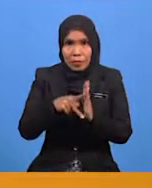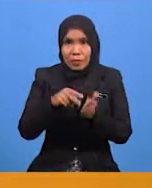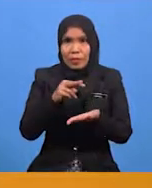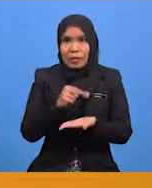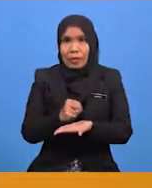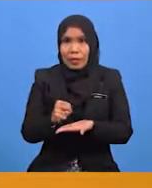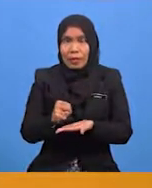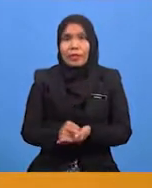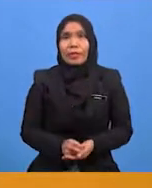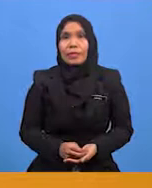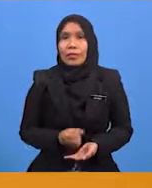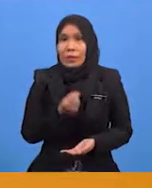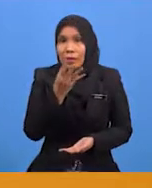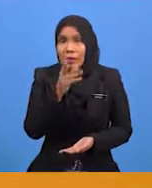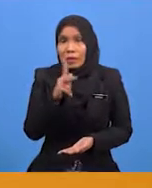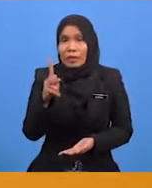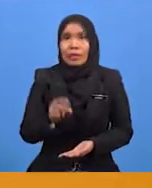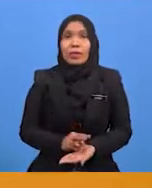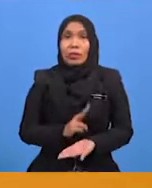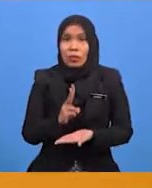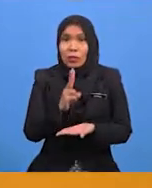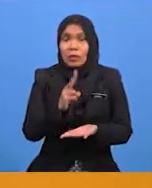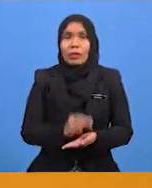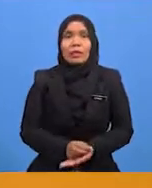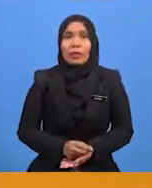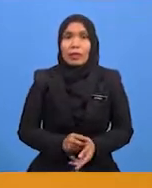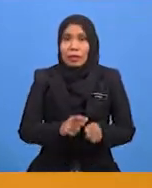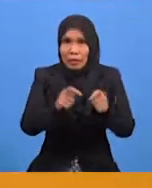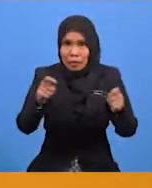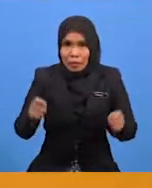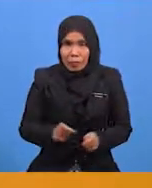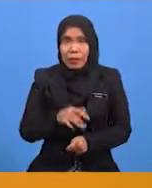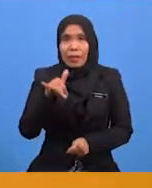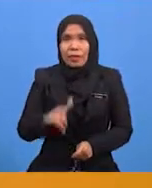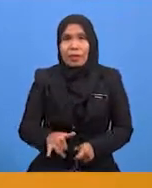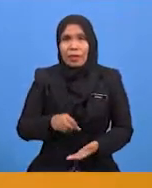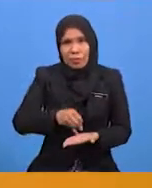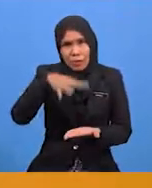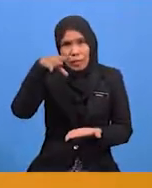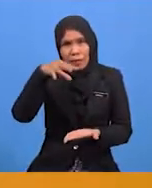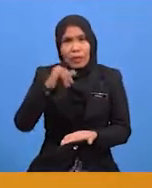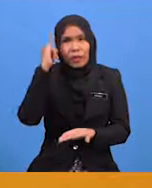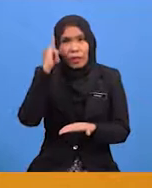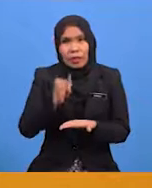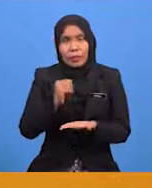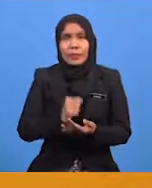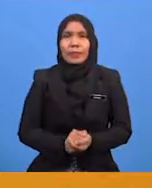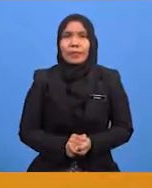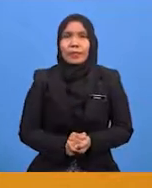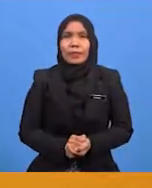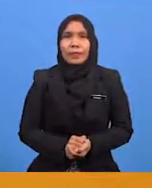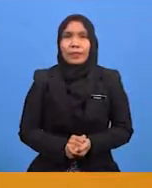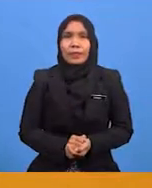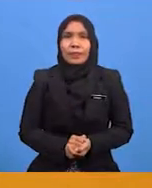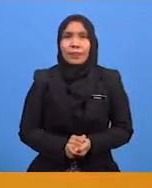menyatakan bahawa universiti ialah tempat yang kaya dengan ilmu pengetahuan.